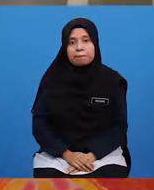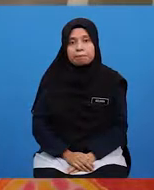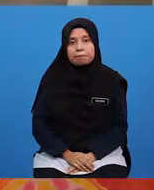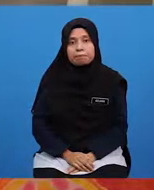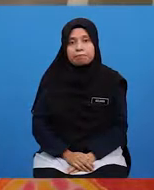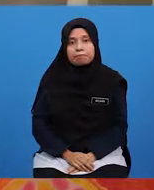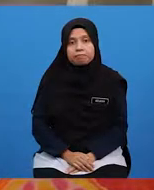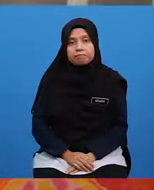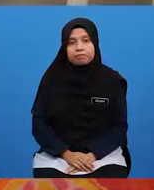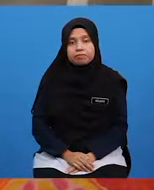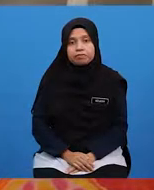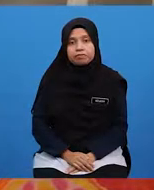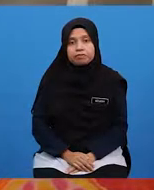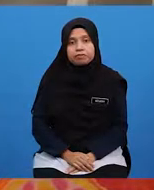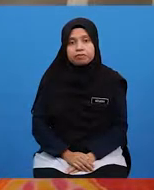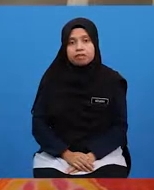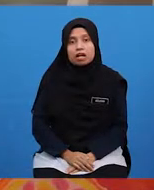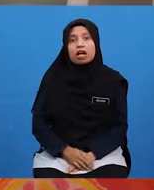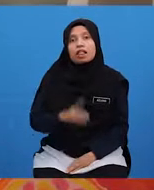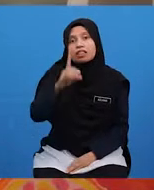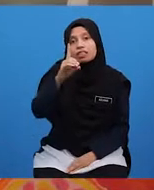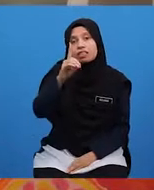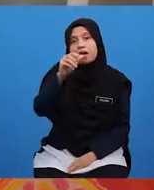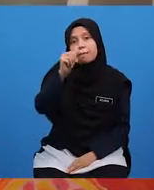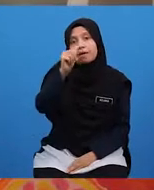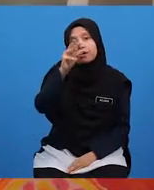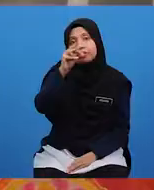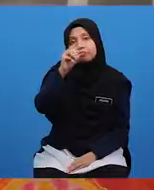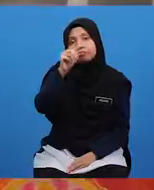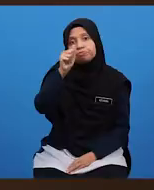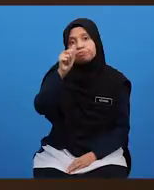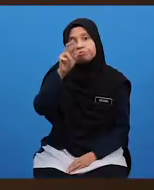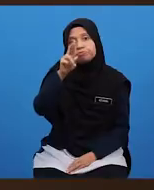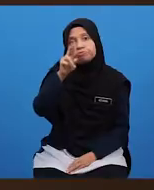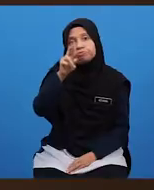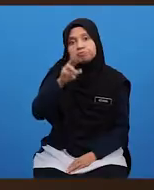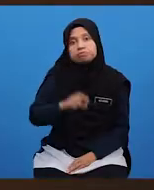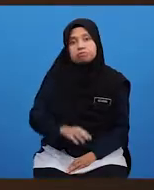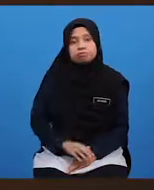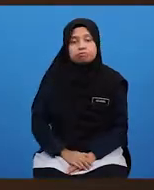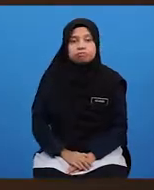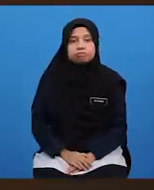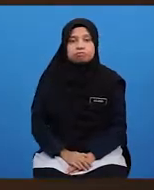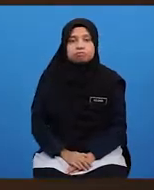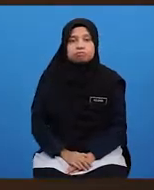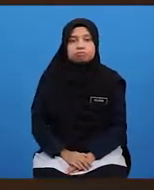Manakala, ini pula adalah damar atau dikenali sebagai rosin.